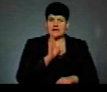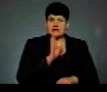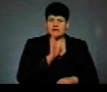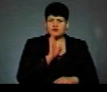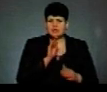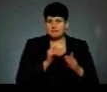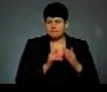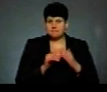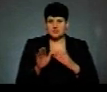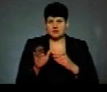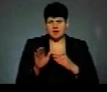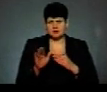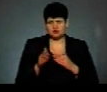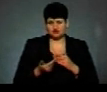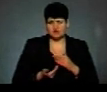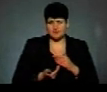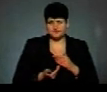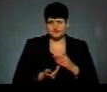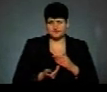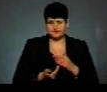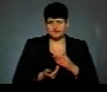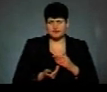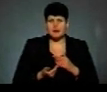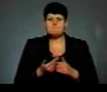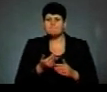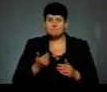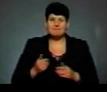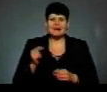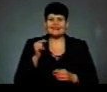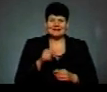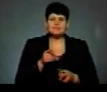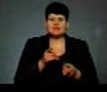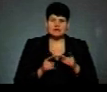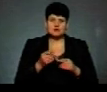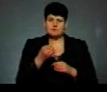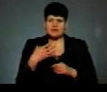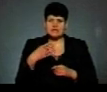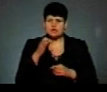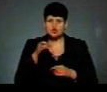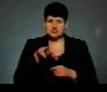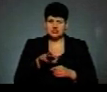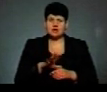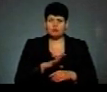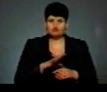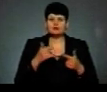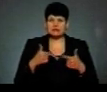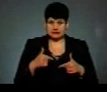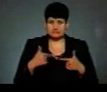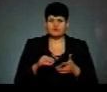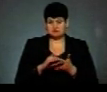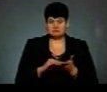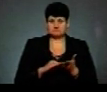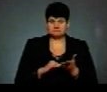пішла передчасно життя. Перед тим, дійсно, 15 січня був іспит, який вона складала.